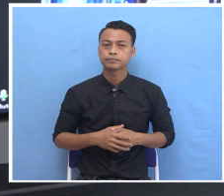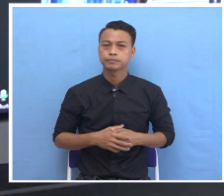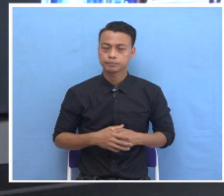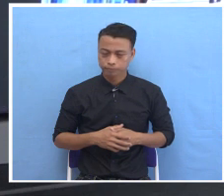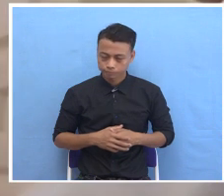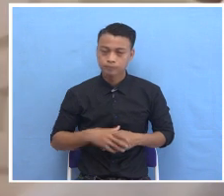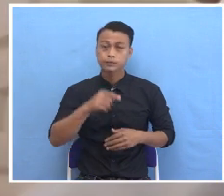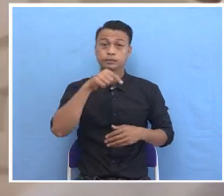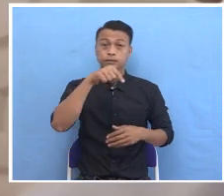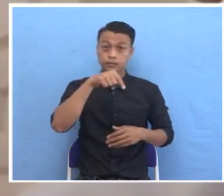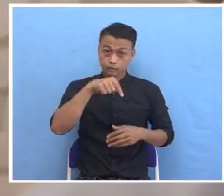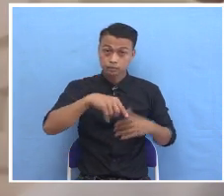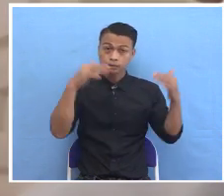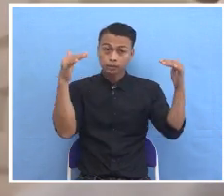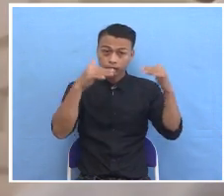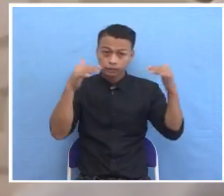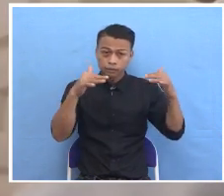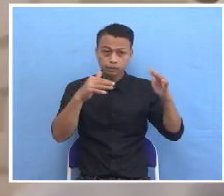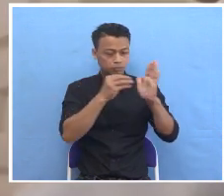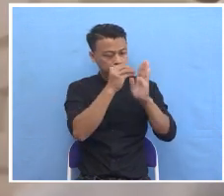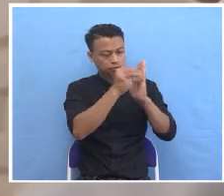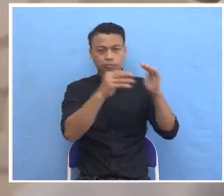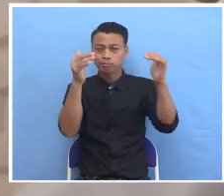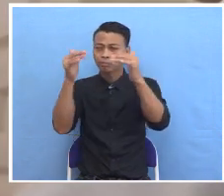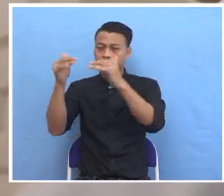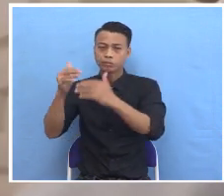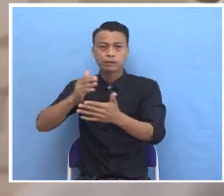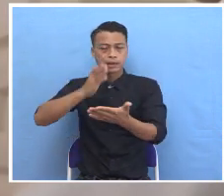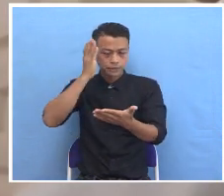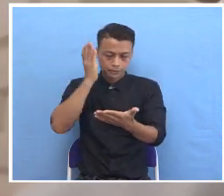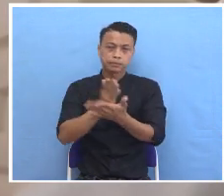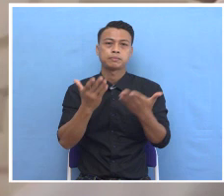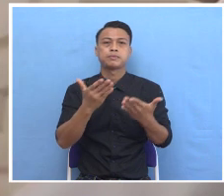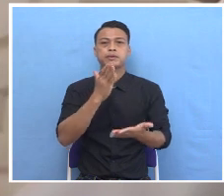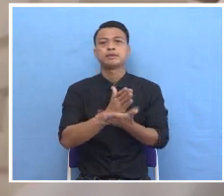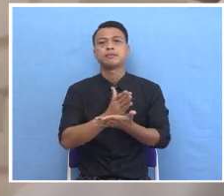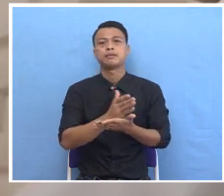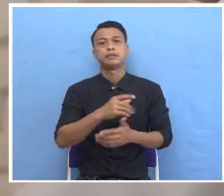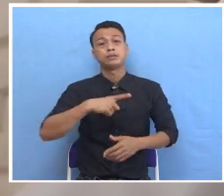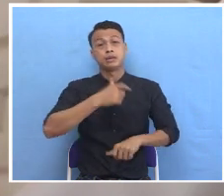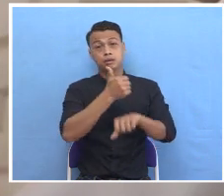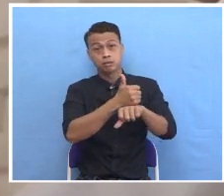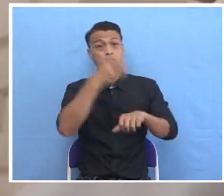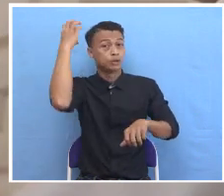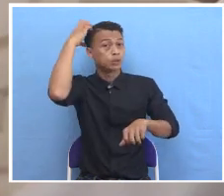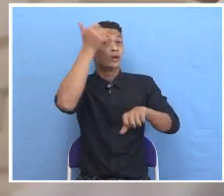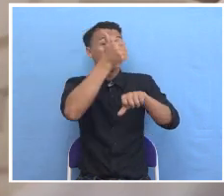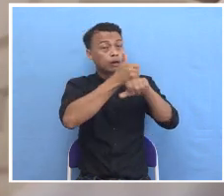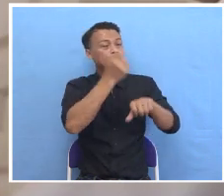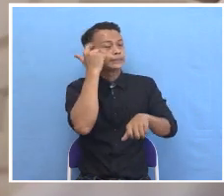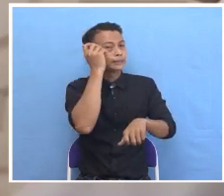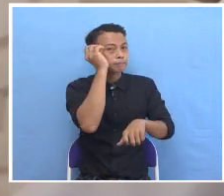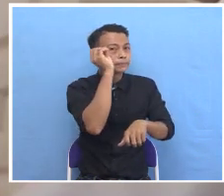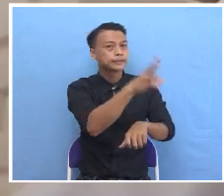ပ်ပြောပေးပါခင်ဗျအ ကတိဖြစ်နေတဲ့စစ်တွေကိုအမြန်ဆုံးရပ်ပါလို့ကျွန်တော်အနေနဲ့တော့တပ်မတော်ကောင်းဆောင်တွေကိုခဏအစိုးရ